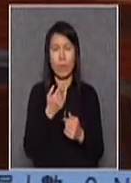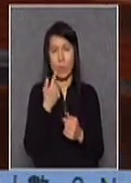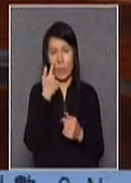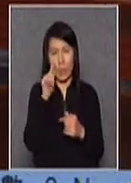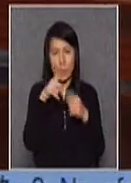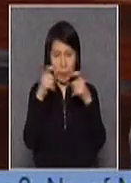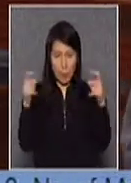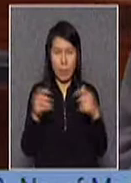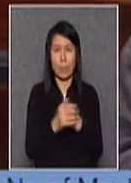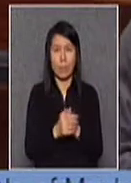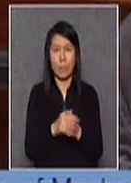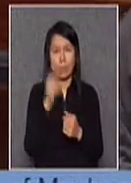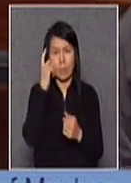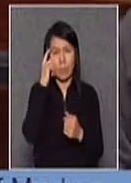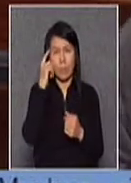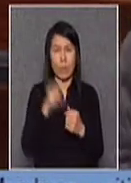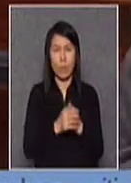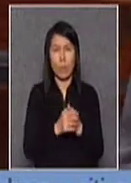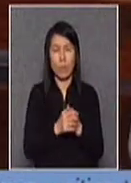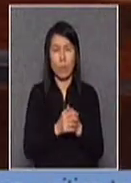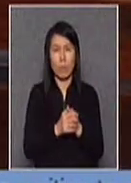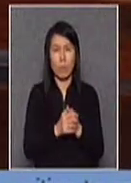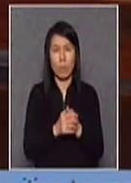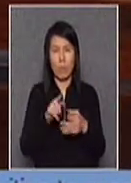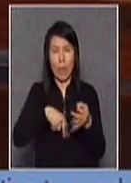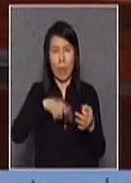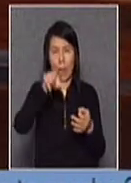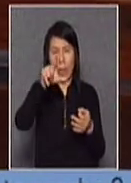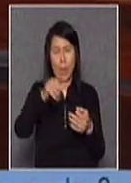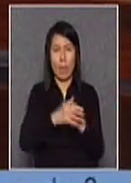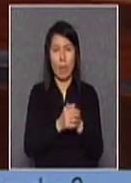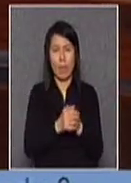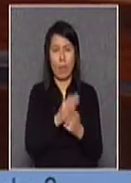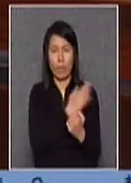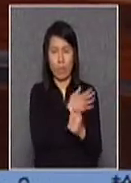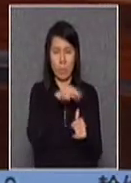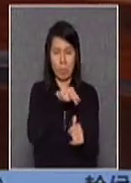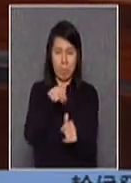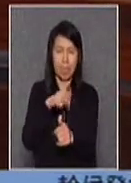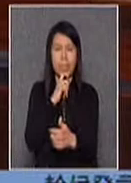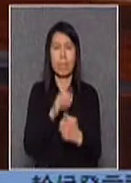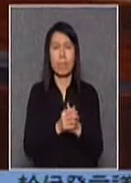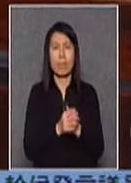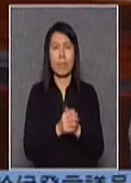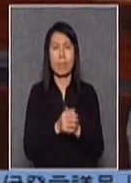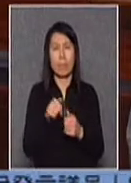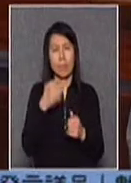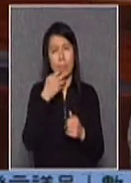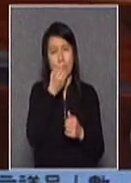道是這個的即理事天下這個的操控，所以你說香